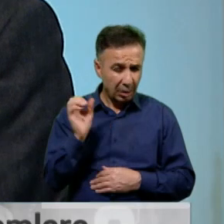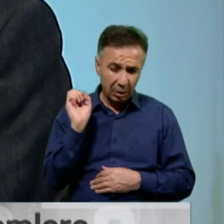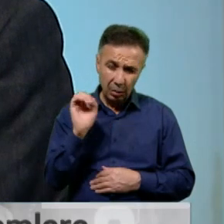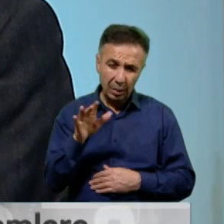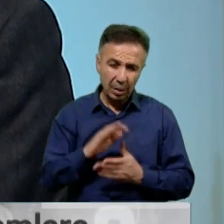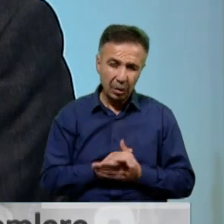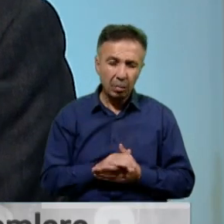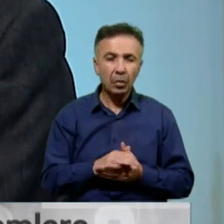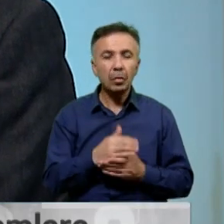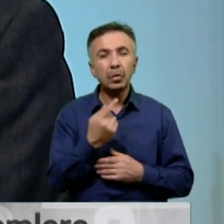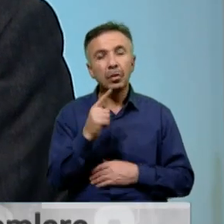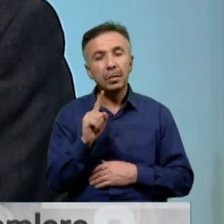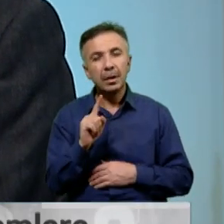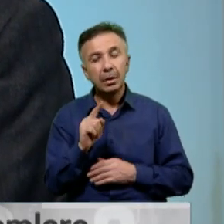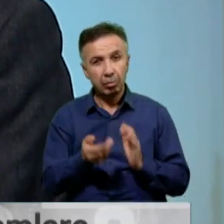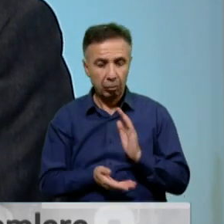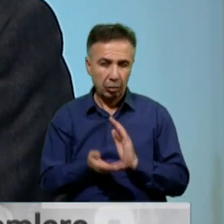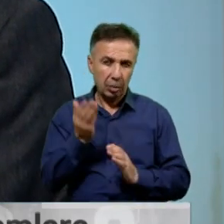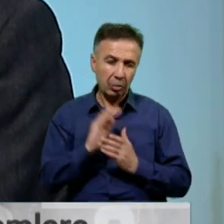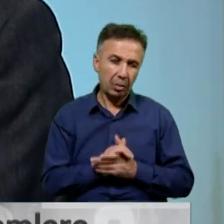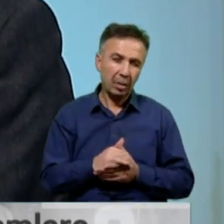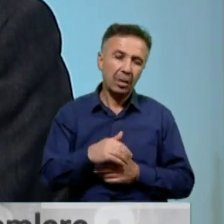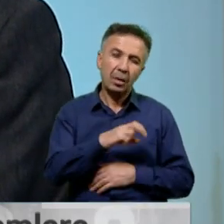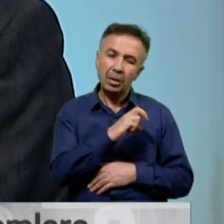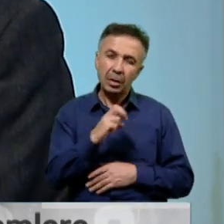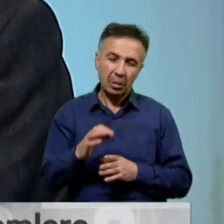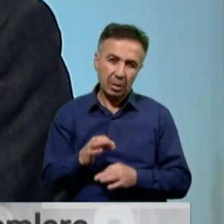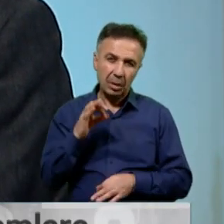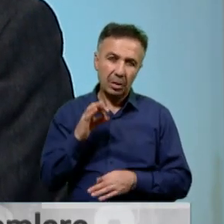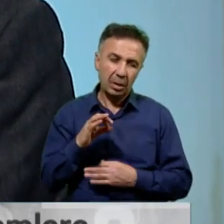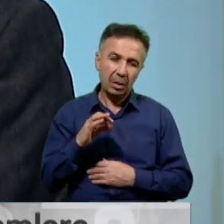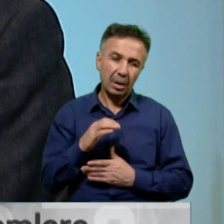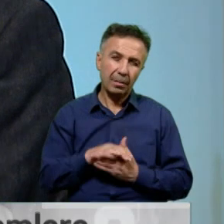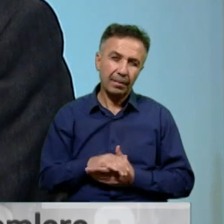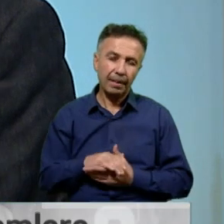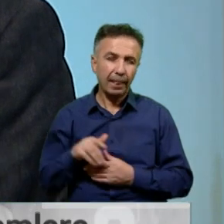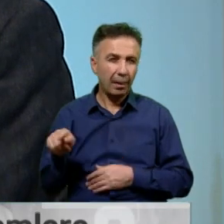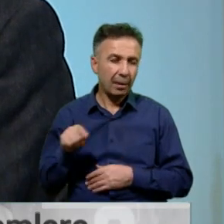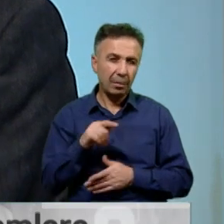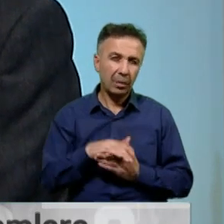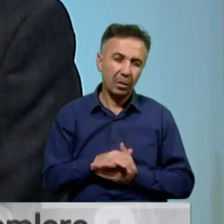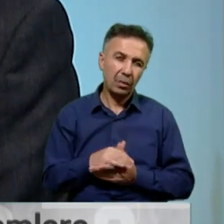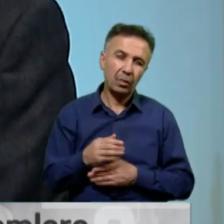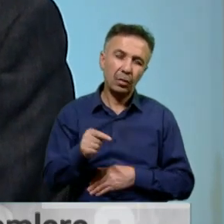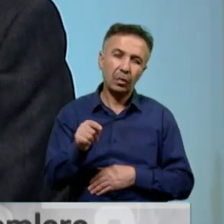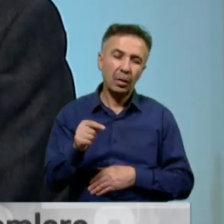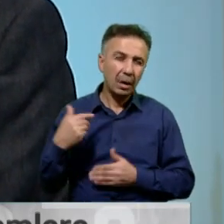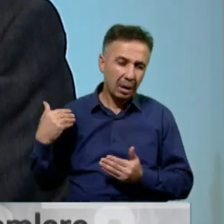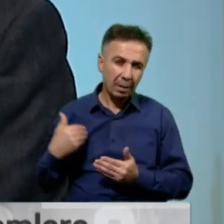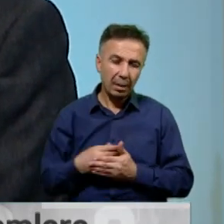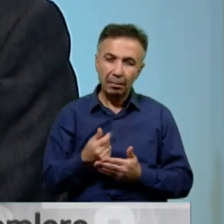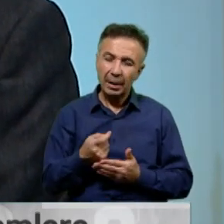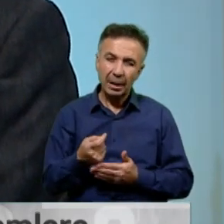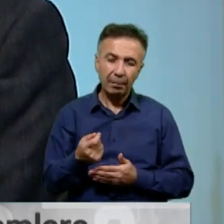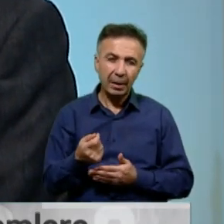çıkarıyor. O aradaki diyelim 800 kişiyi de böyle sağdan soldan şu kadar para verirseniz